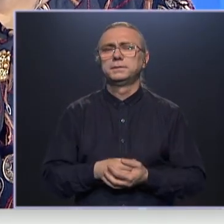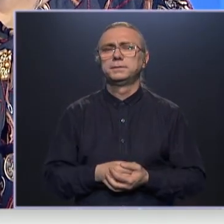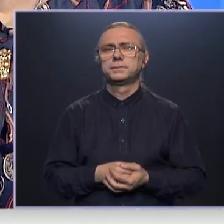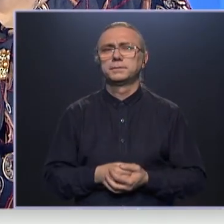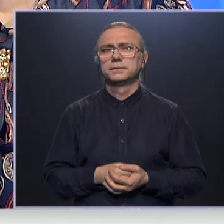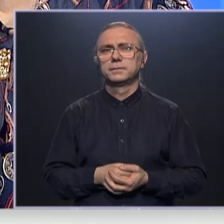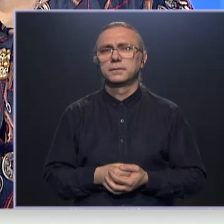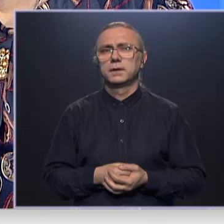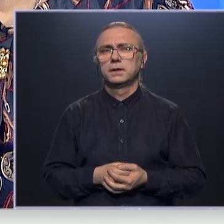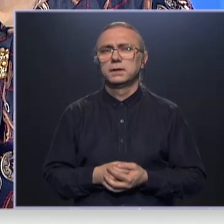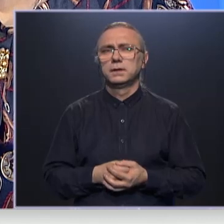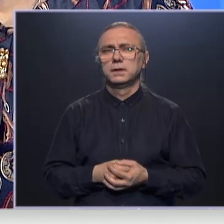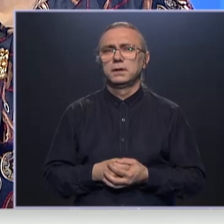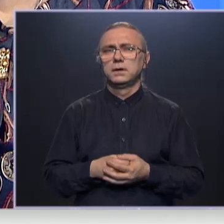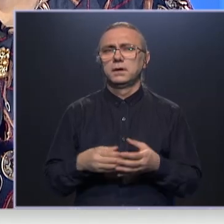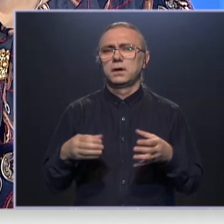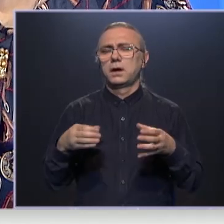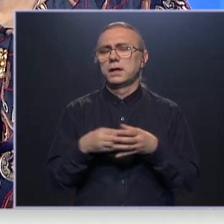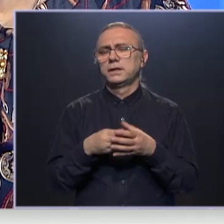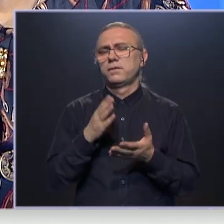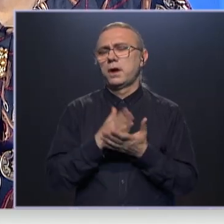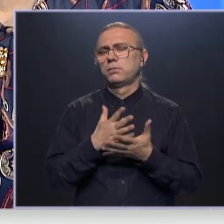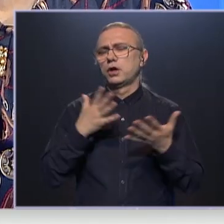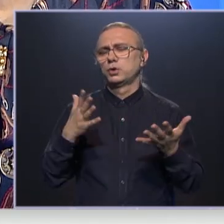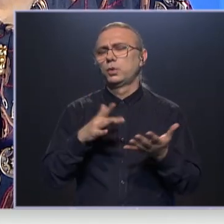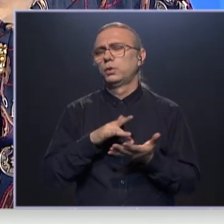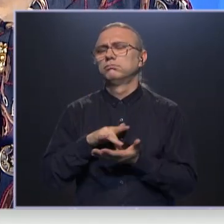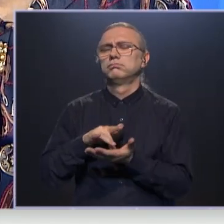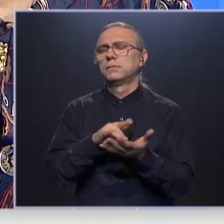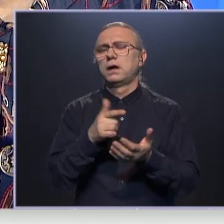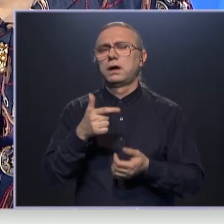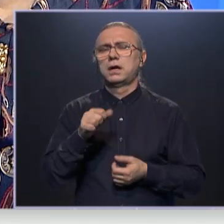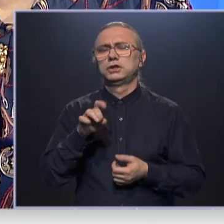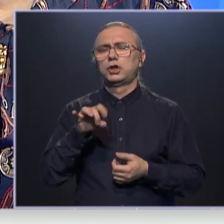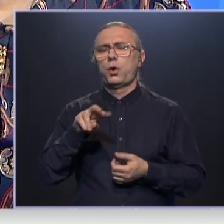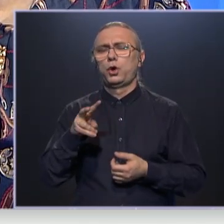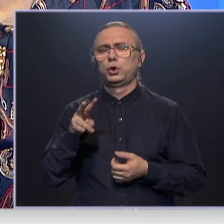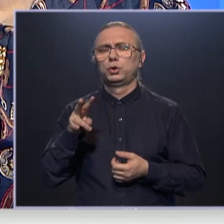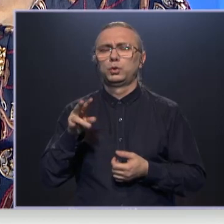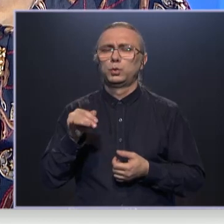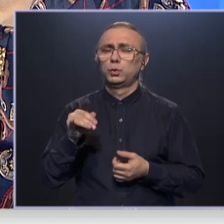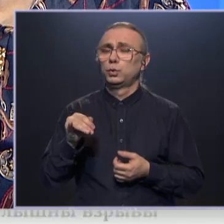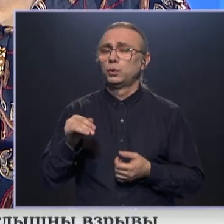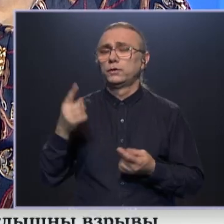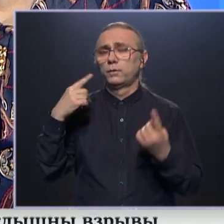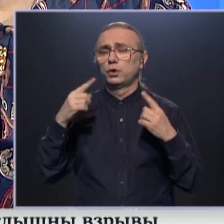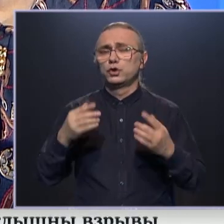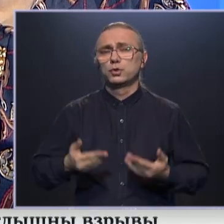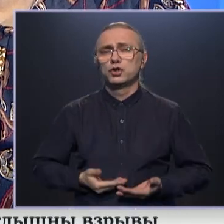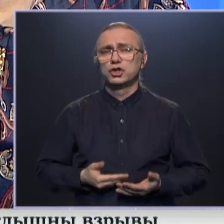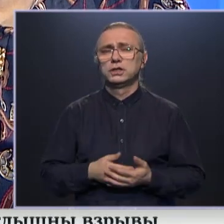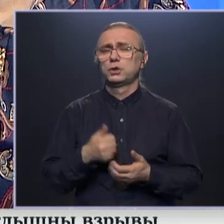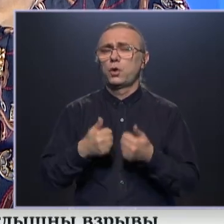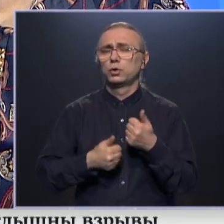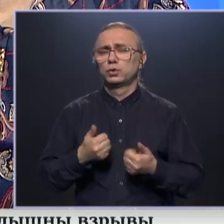Ну, коллектив имеет большую гастрольную, творческую жизнь, конкурсную жизнь. И в